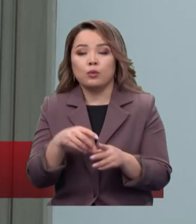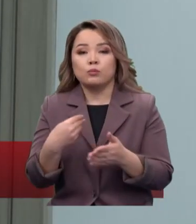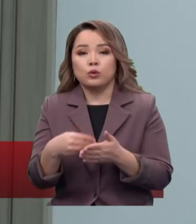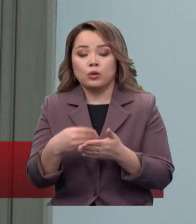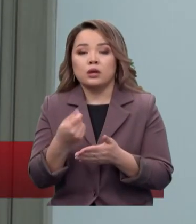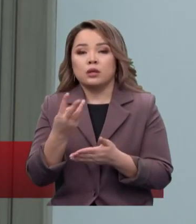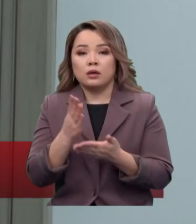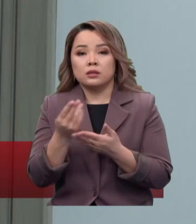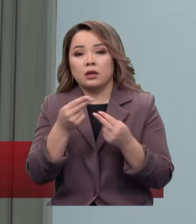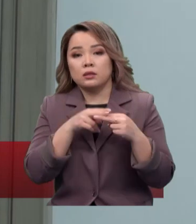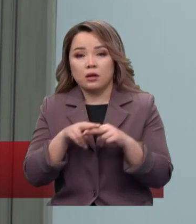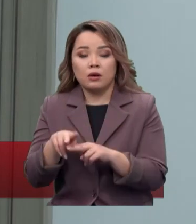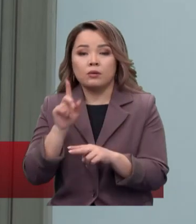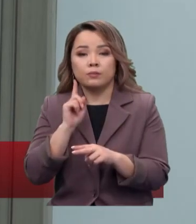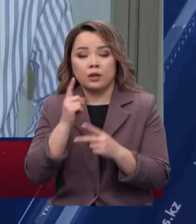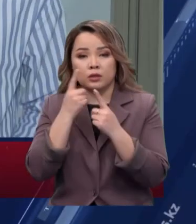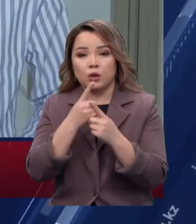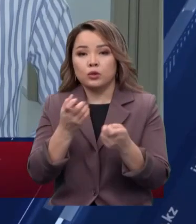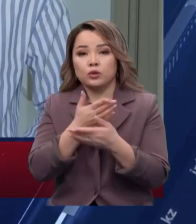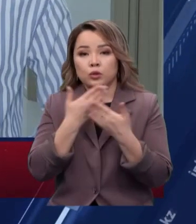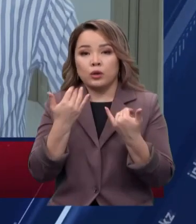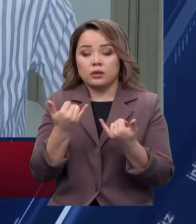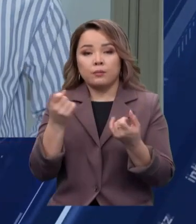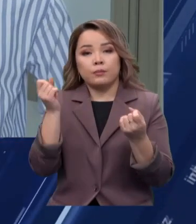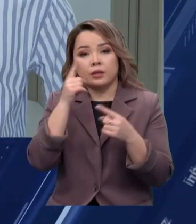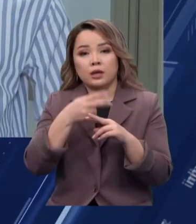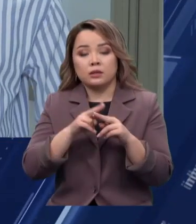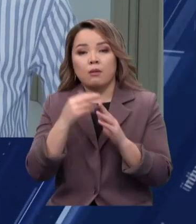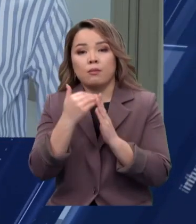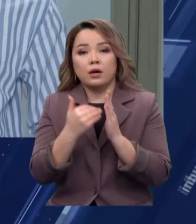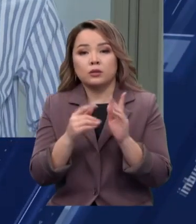бюджеттен қанша ақша бөлінетіні жарияланбады. Бірі белгілісі,